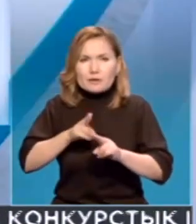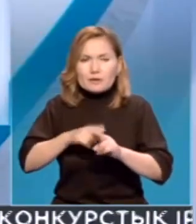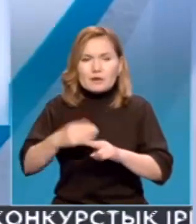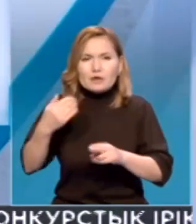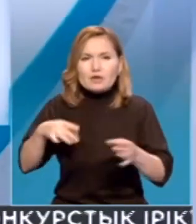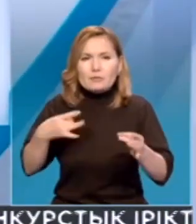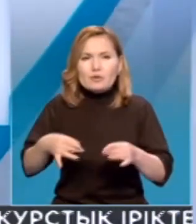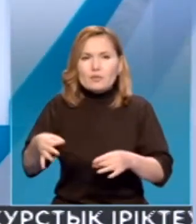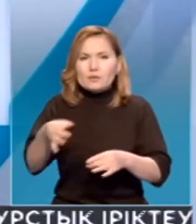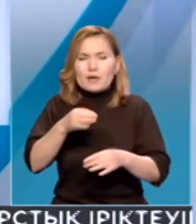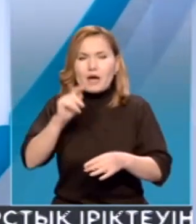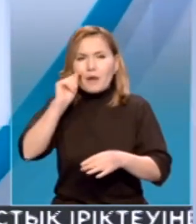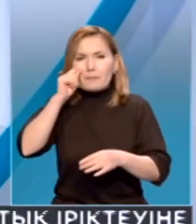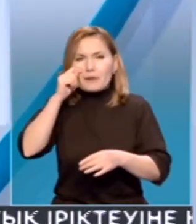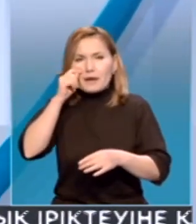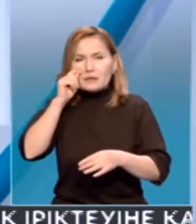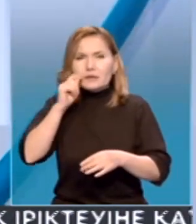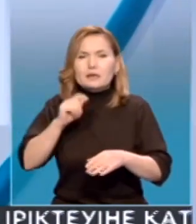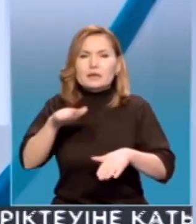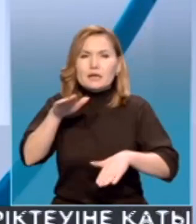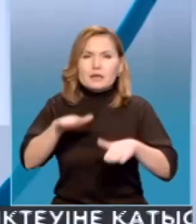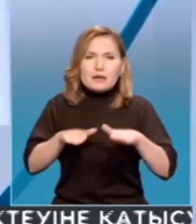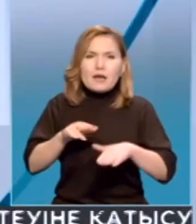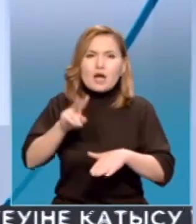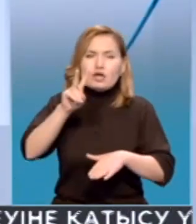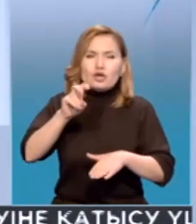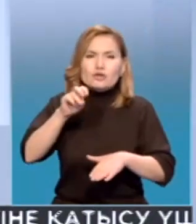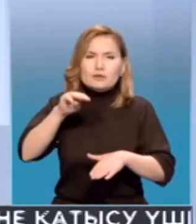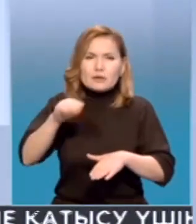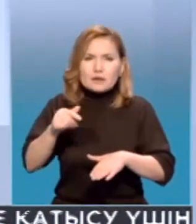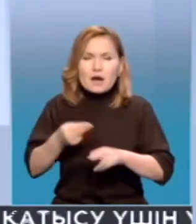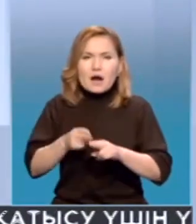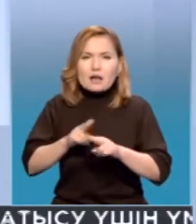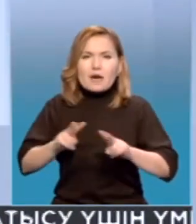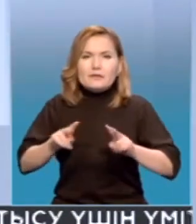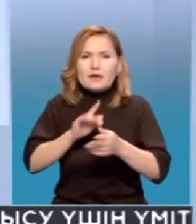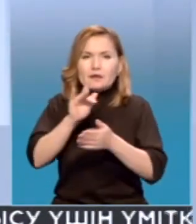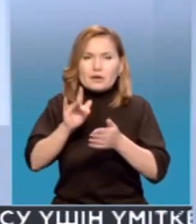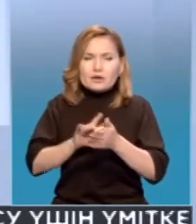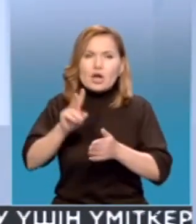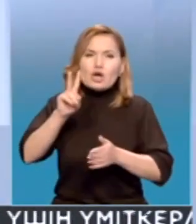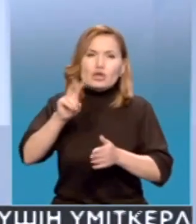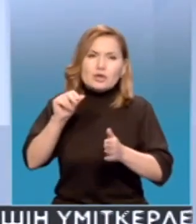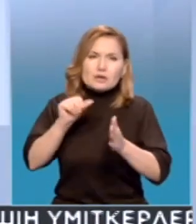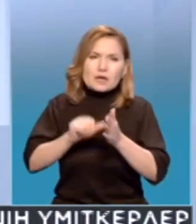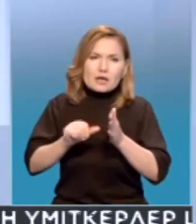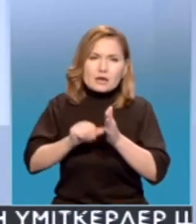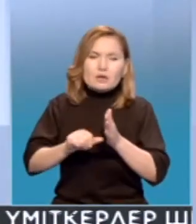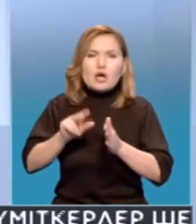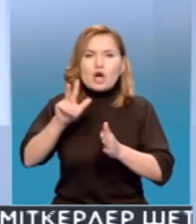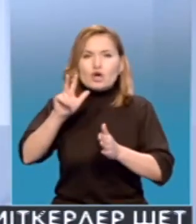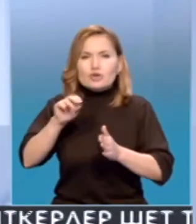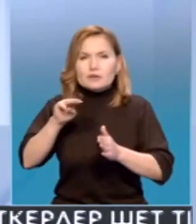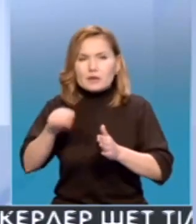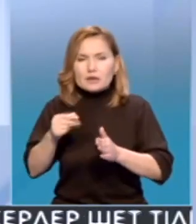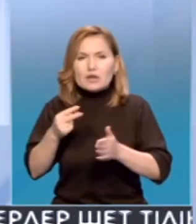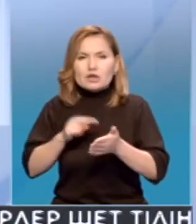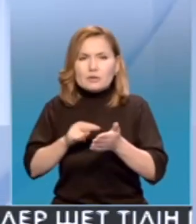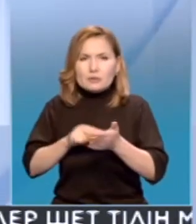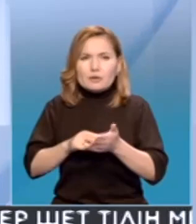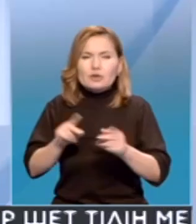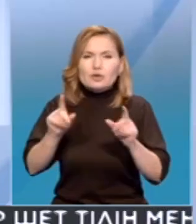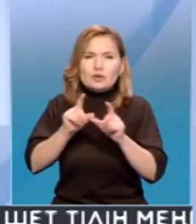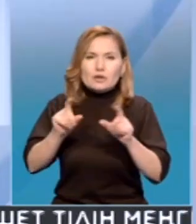Оның айтуынша, Жамбыл облысында пияздың келісі 200 теңге, ал Астанада 260-300 теңге